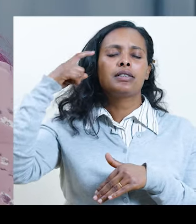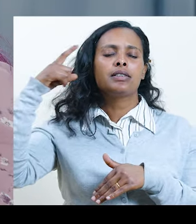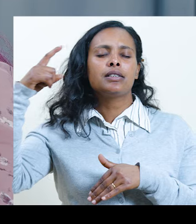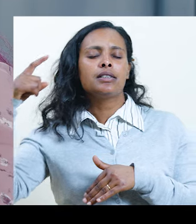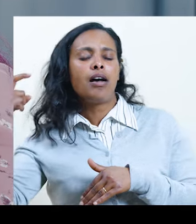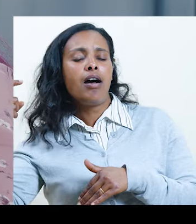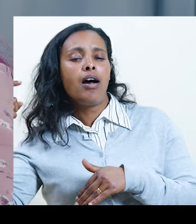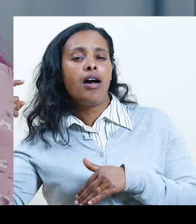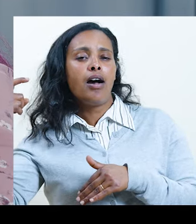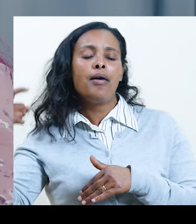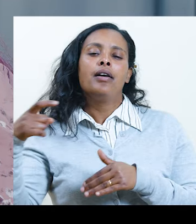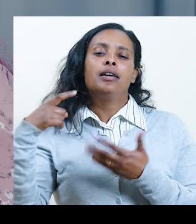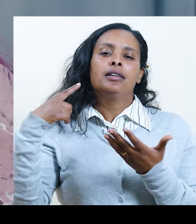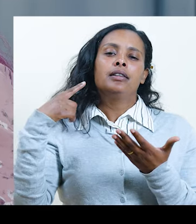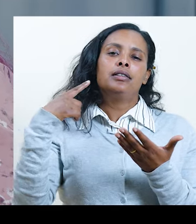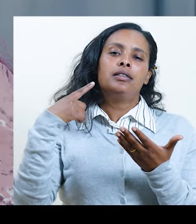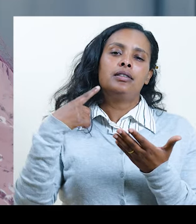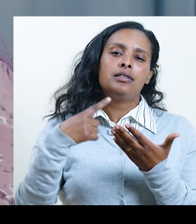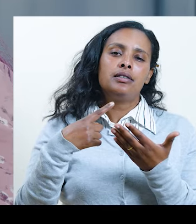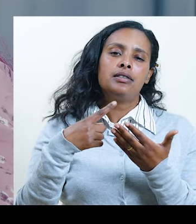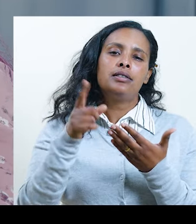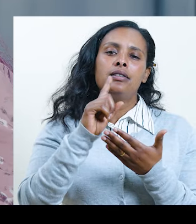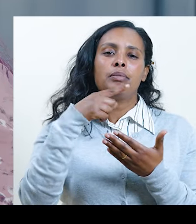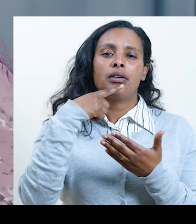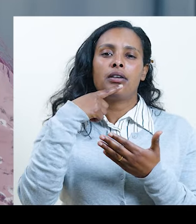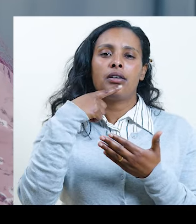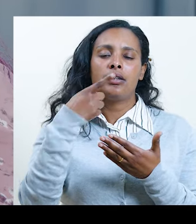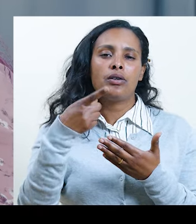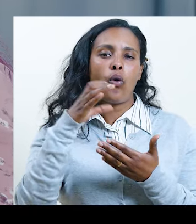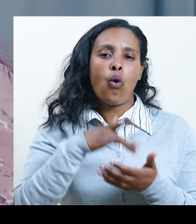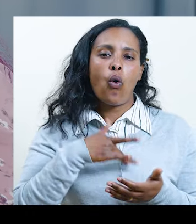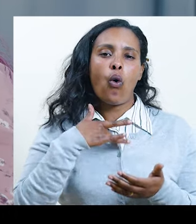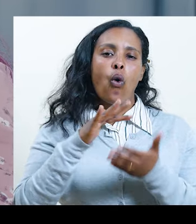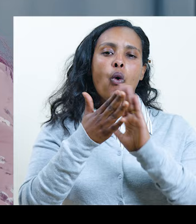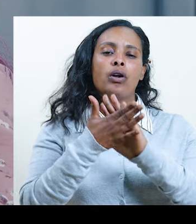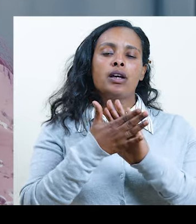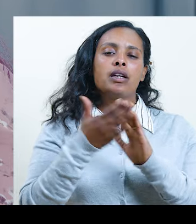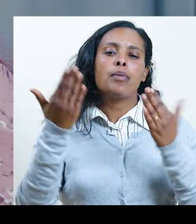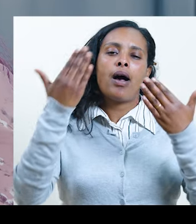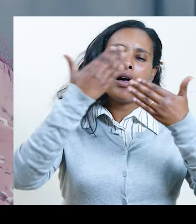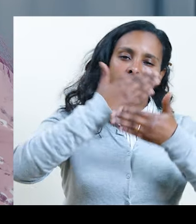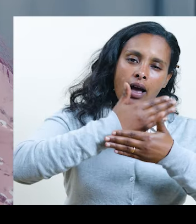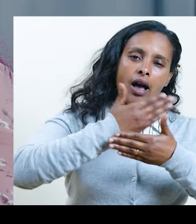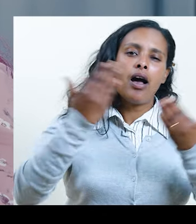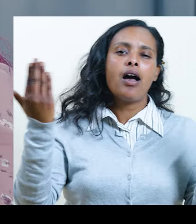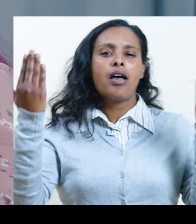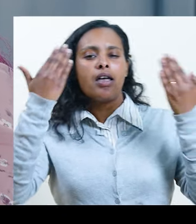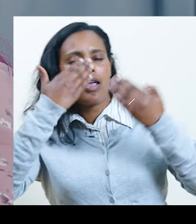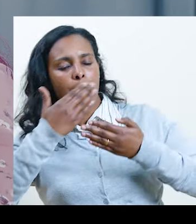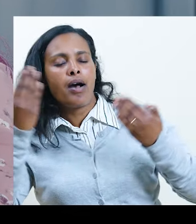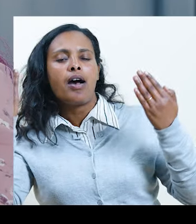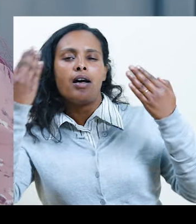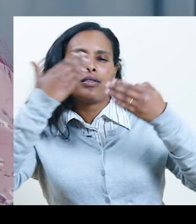ሲቀር በትዝታ ምን ይሰማን ይሆን